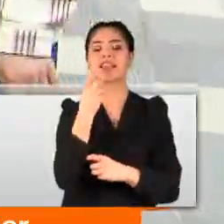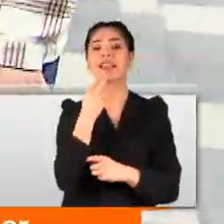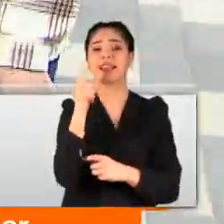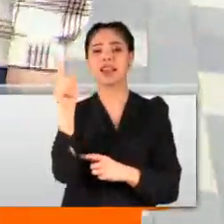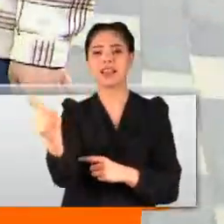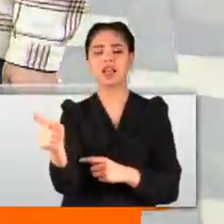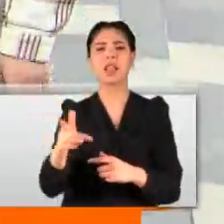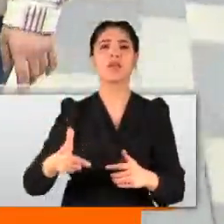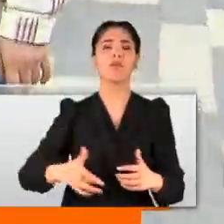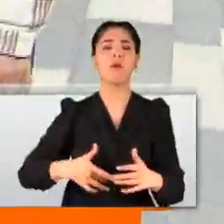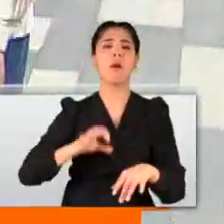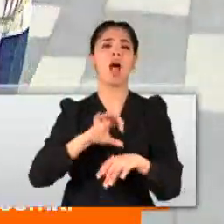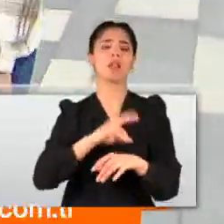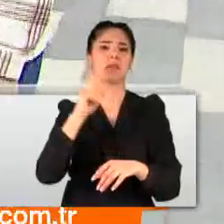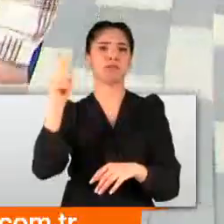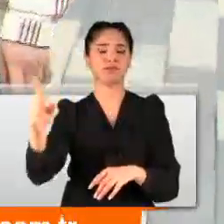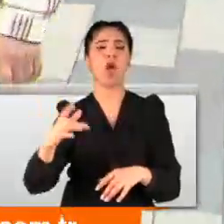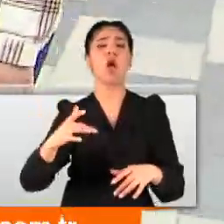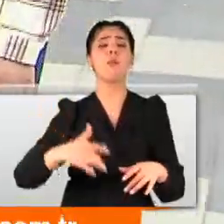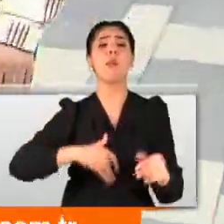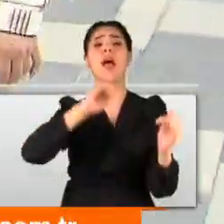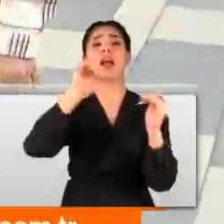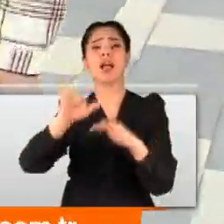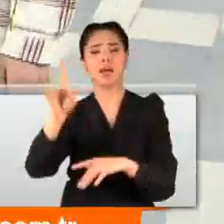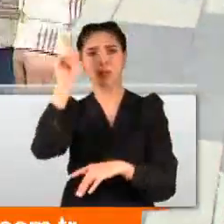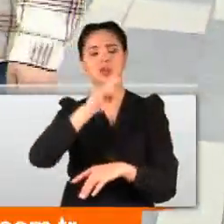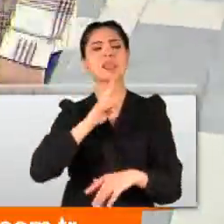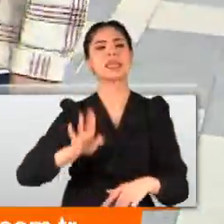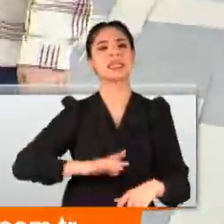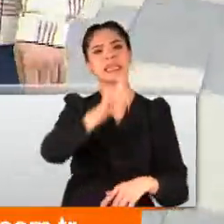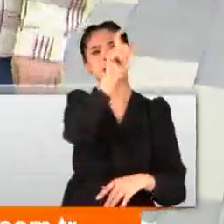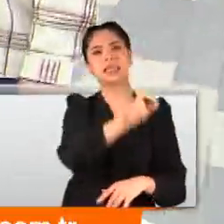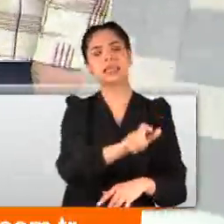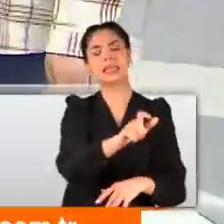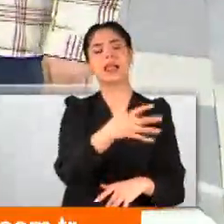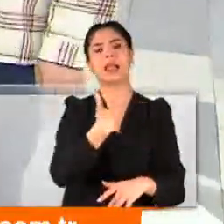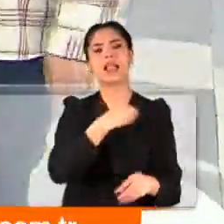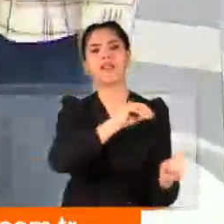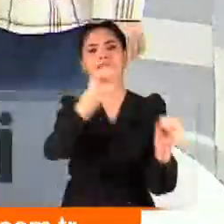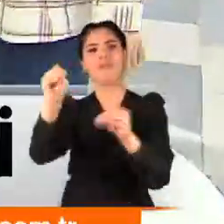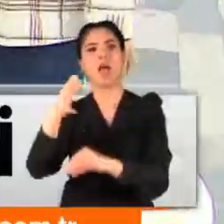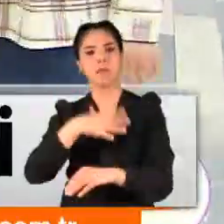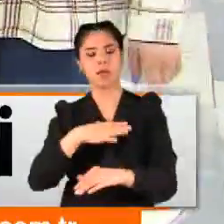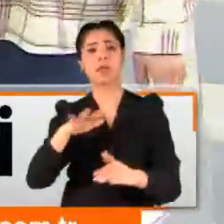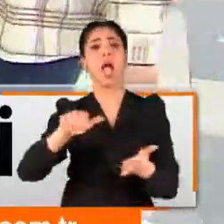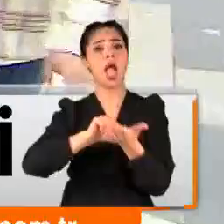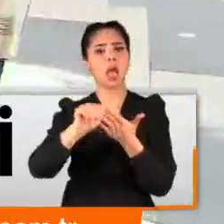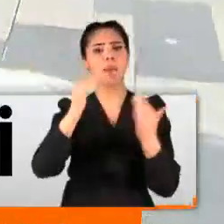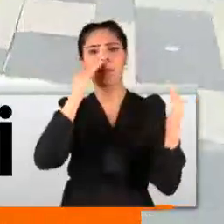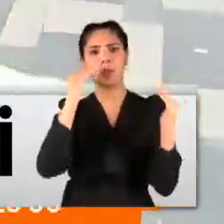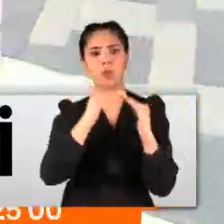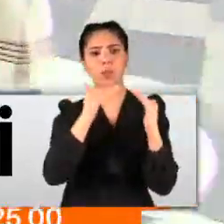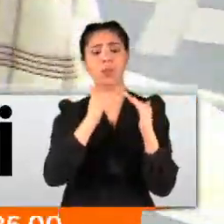kadavradan böbrek ve kedi ama gelmeyince kızı döner olmak için test yaptırdı her şey uygundu ancak